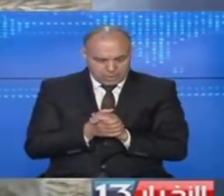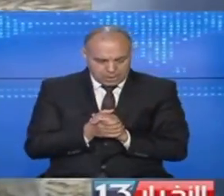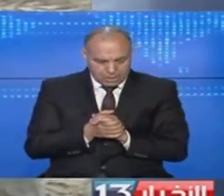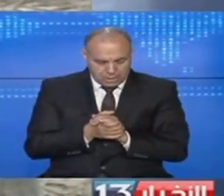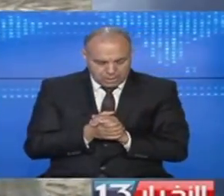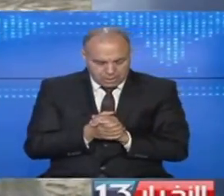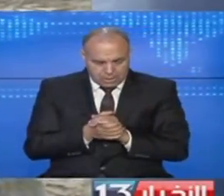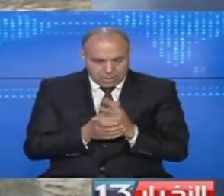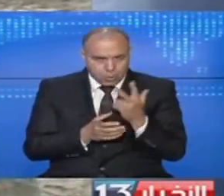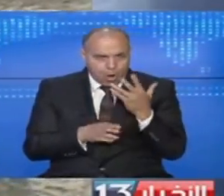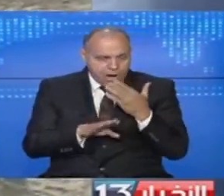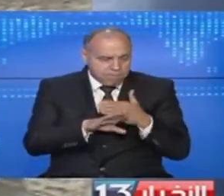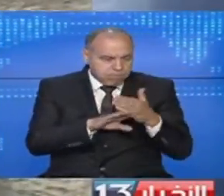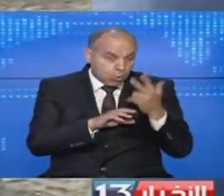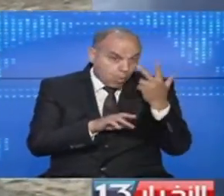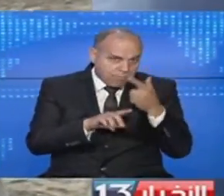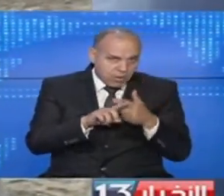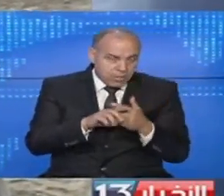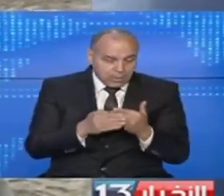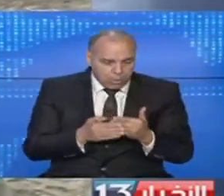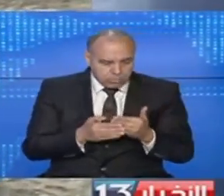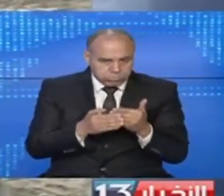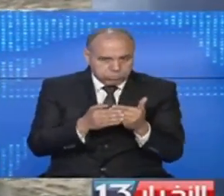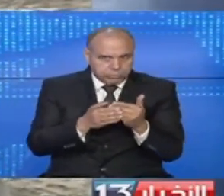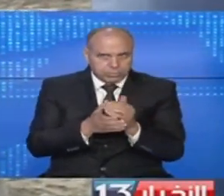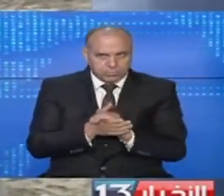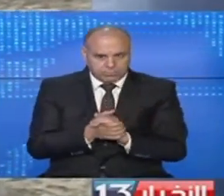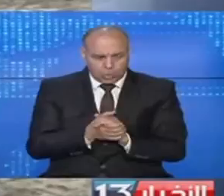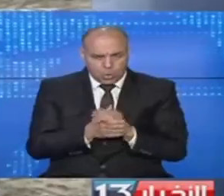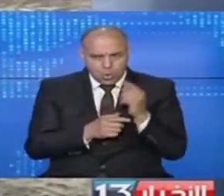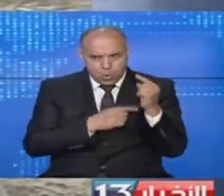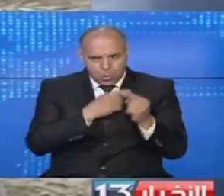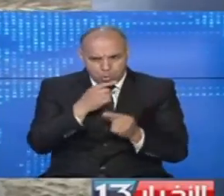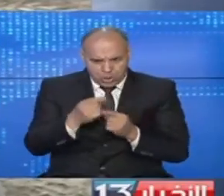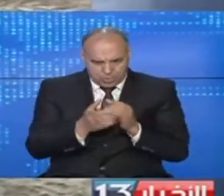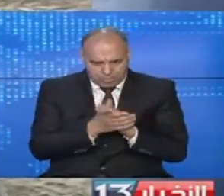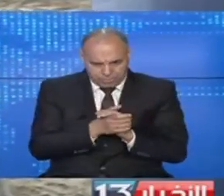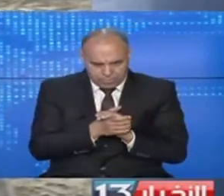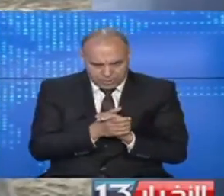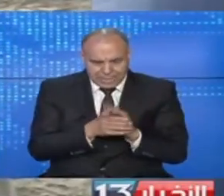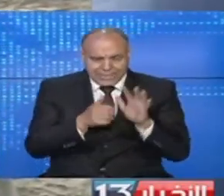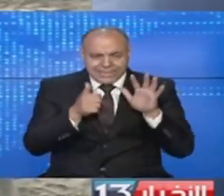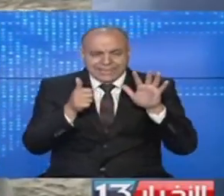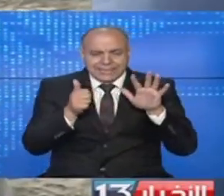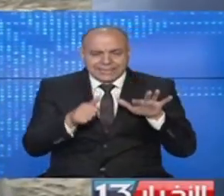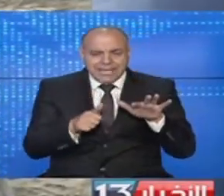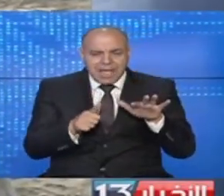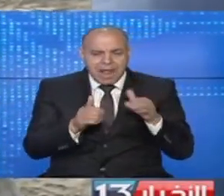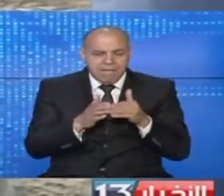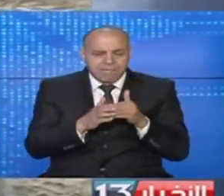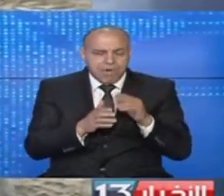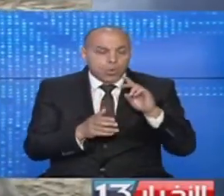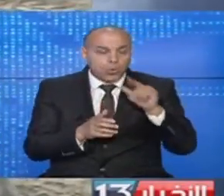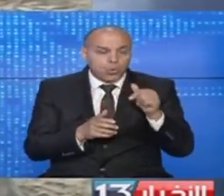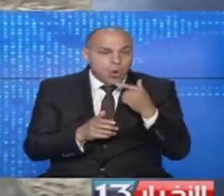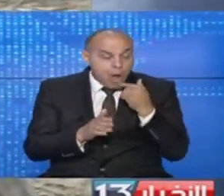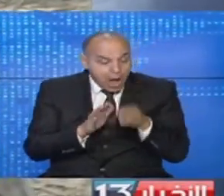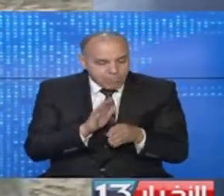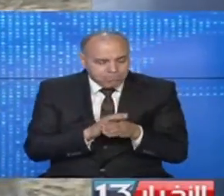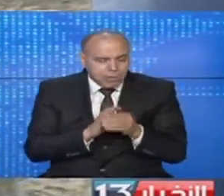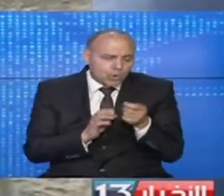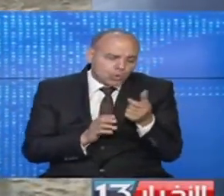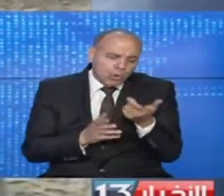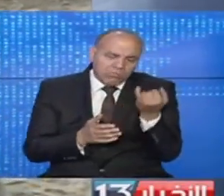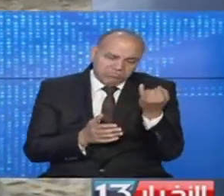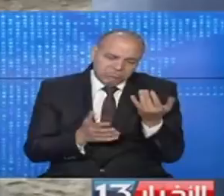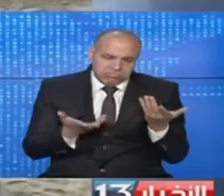امتداد 3 حصص. وصلنا توناج بريسك يوميا 6000 طرناطة اللي هو كادونس ضعيفة